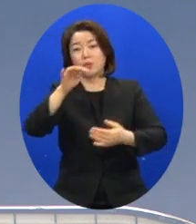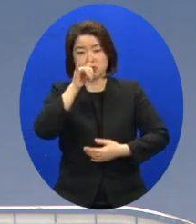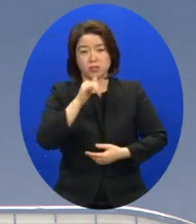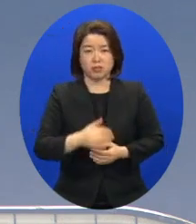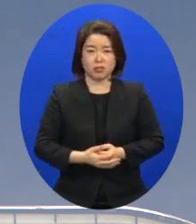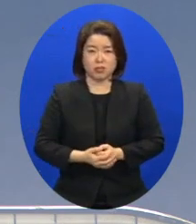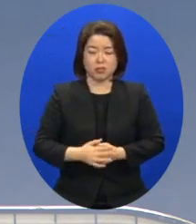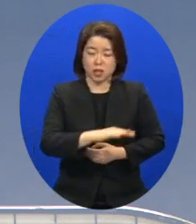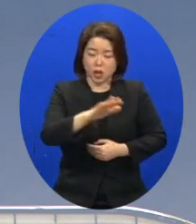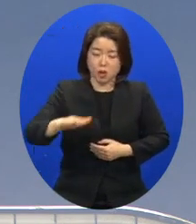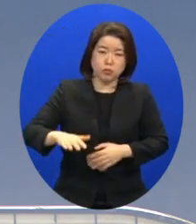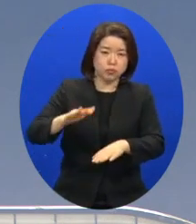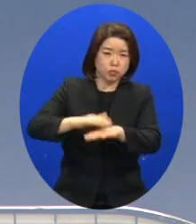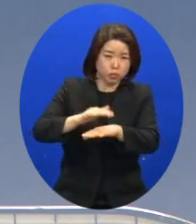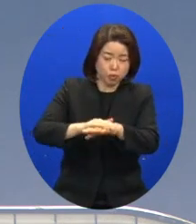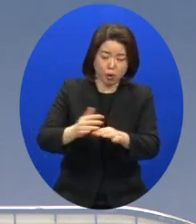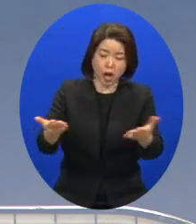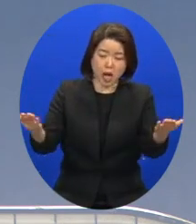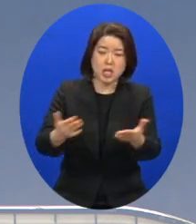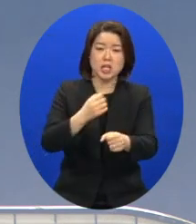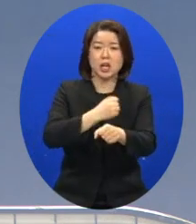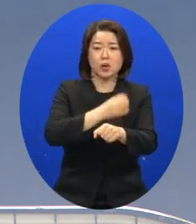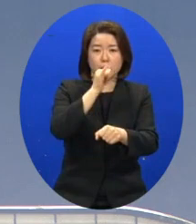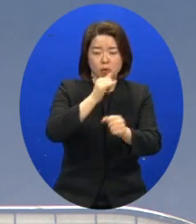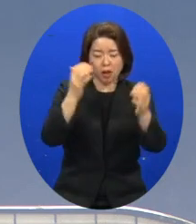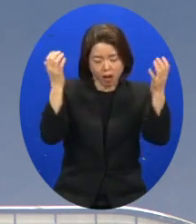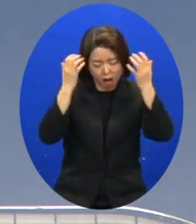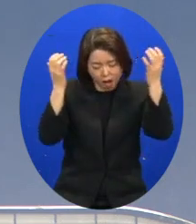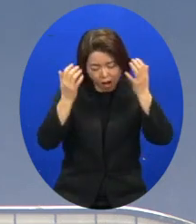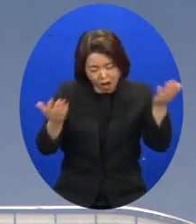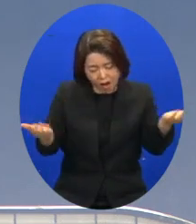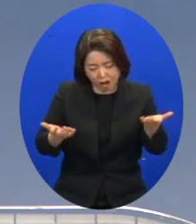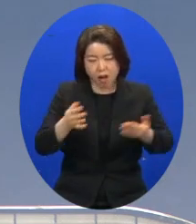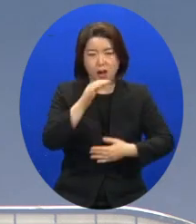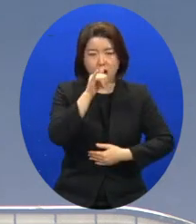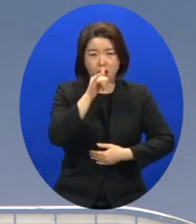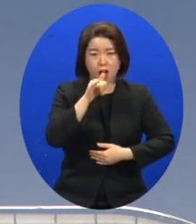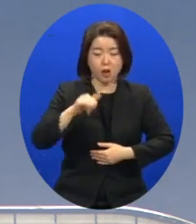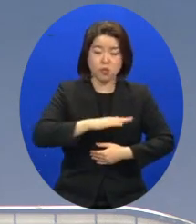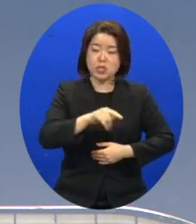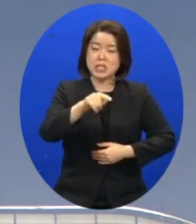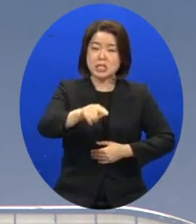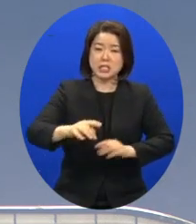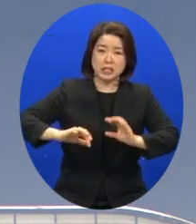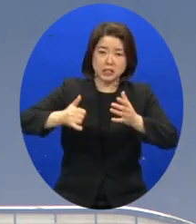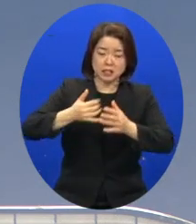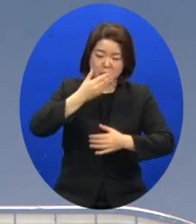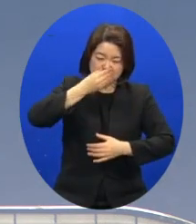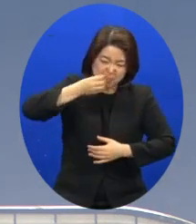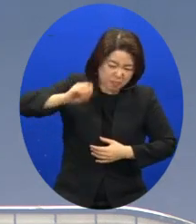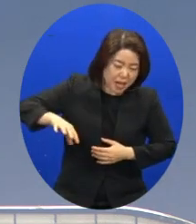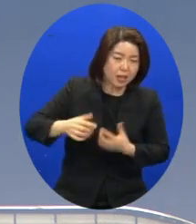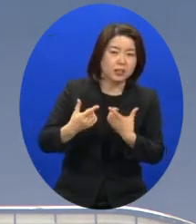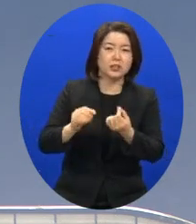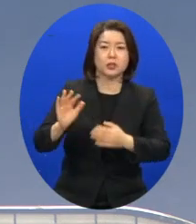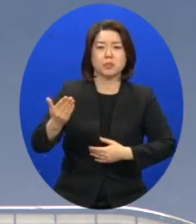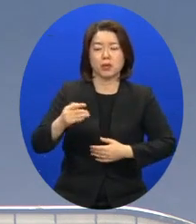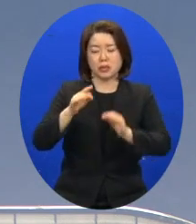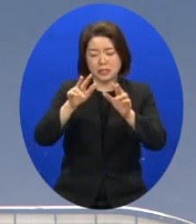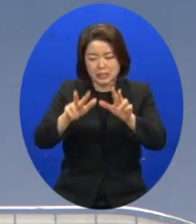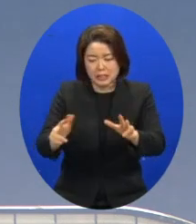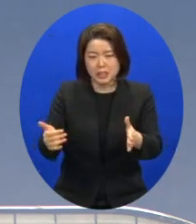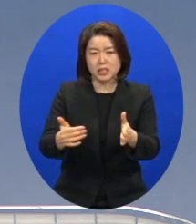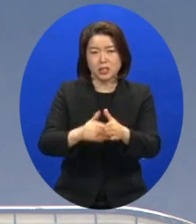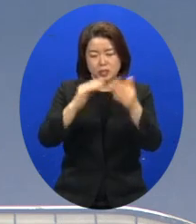우리는 우리 손으로 일을 하면서 고된 노동을 합니다 우리는 이 세상에 쓰되 게 처럼 되고 이제까지 만물의 찌꺼기